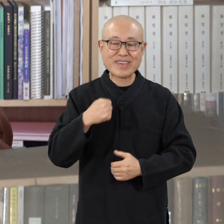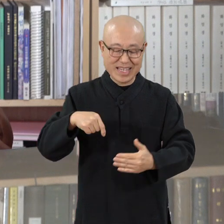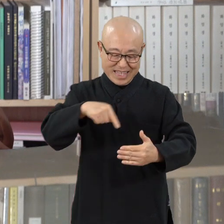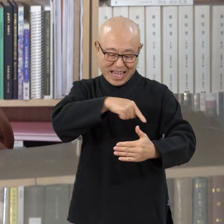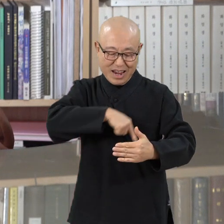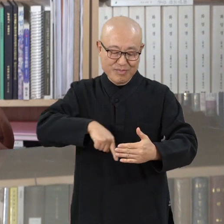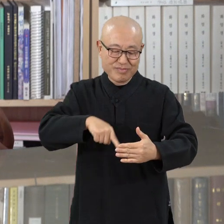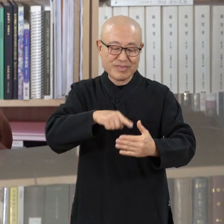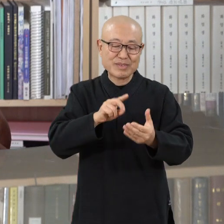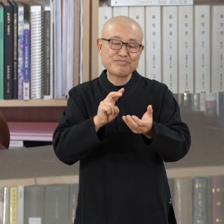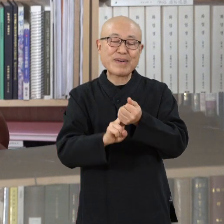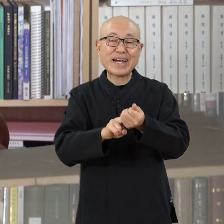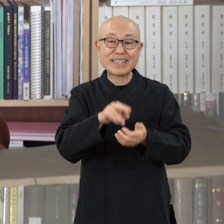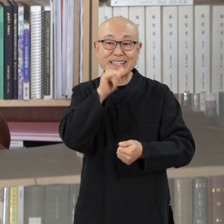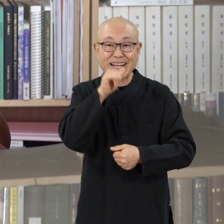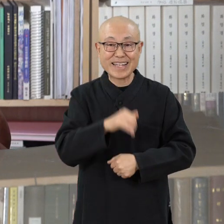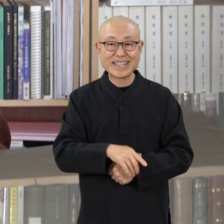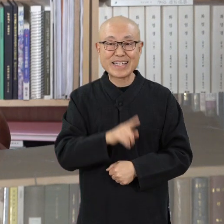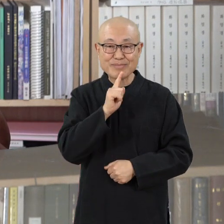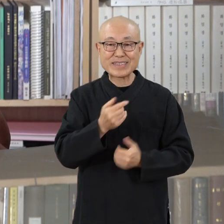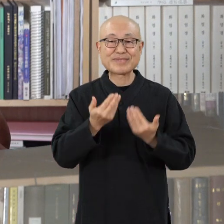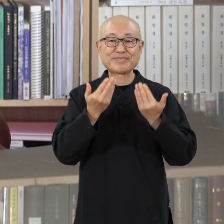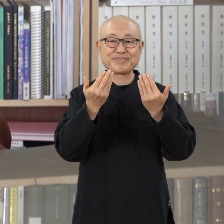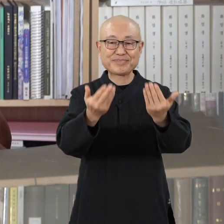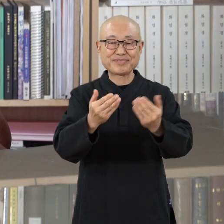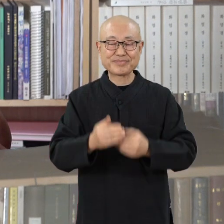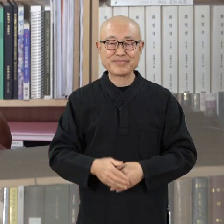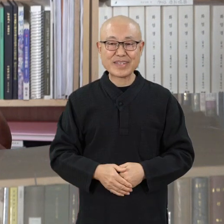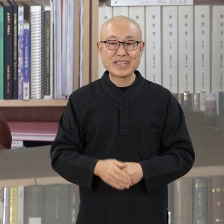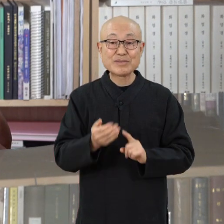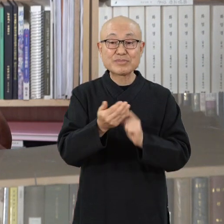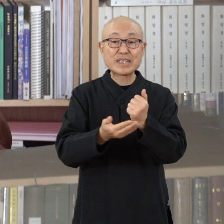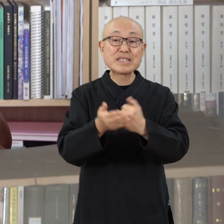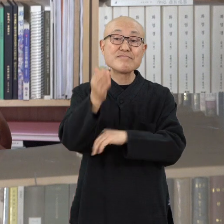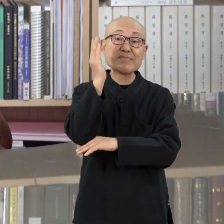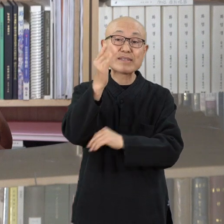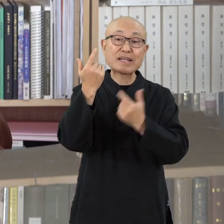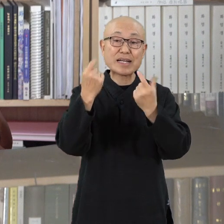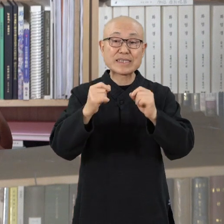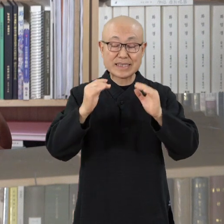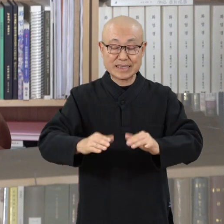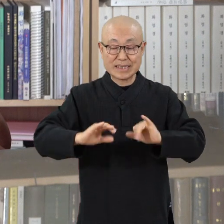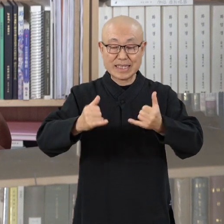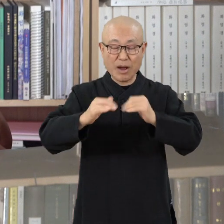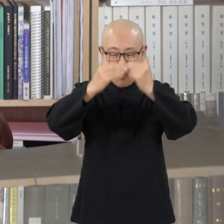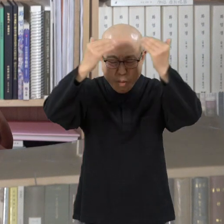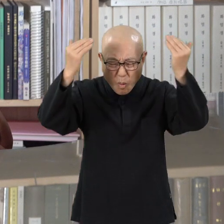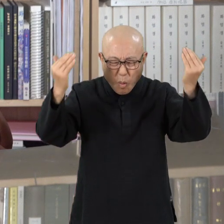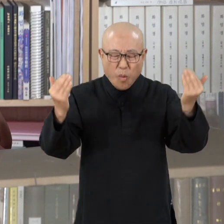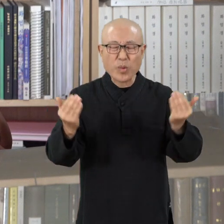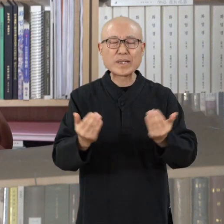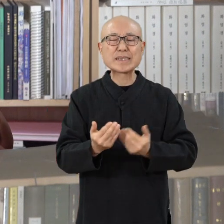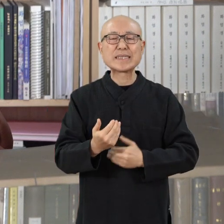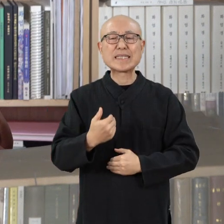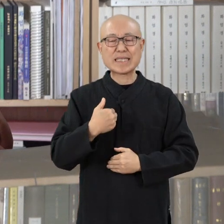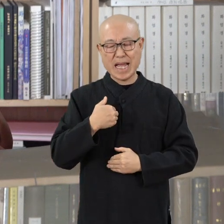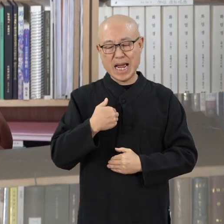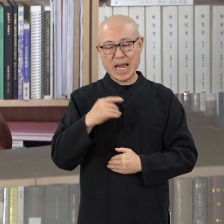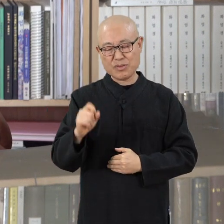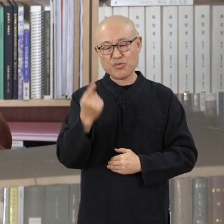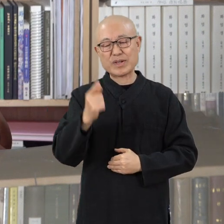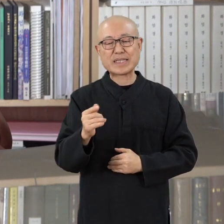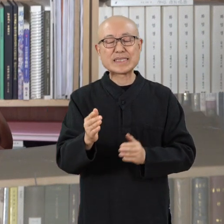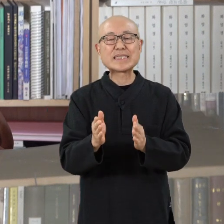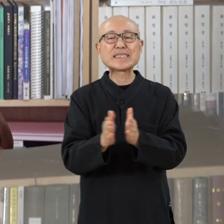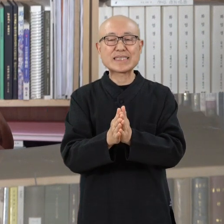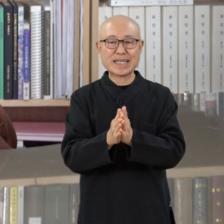자신들에게 있다. 그래서 다시 한번 부처님 말씀대로 모든 이 세상의 모든 것이 나로부터